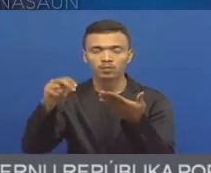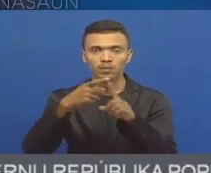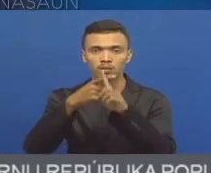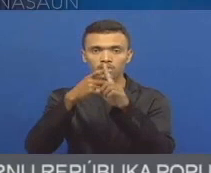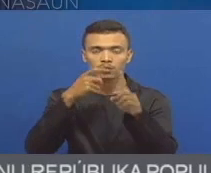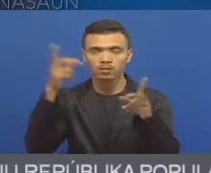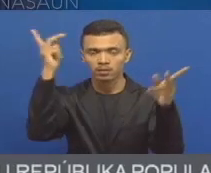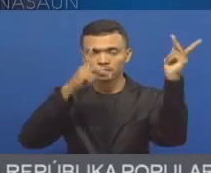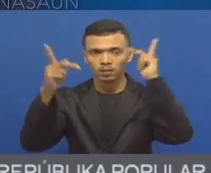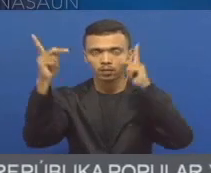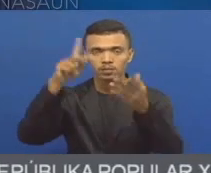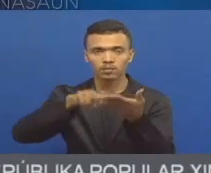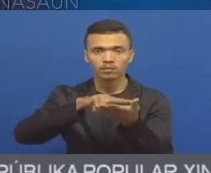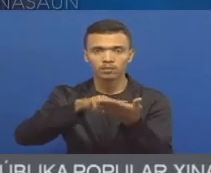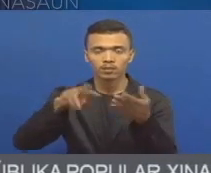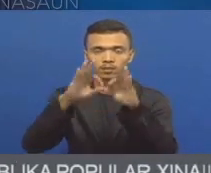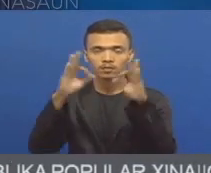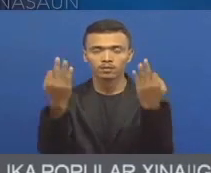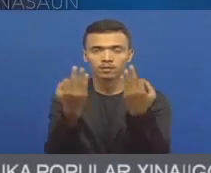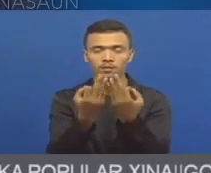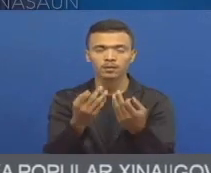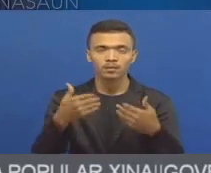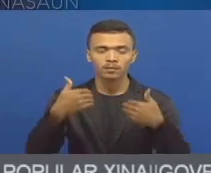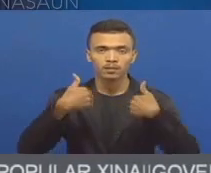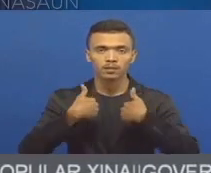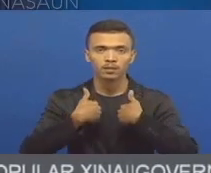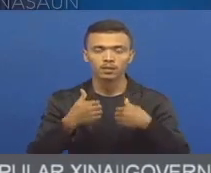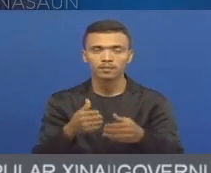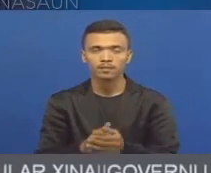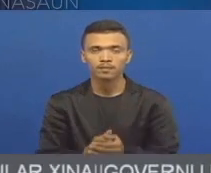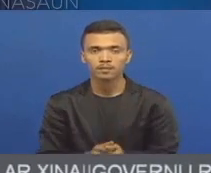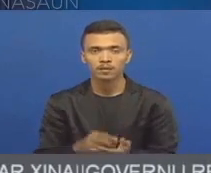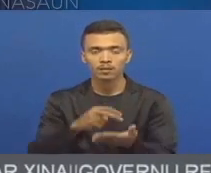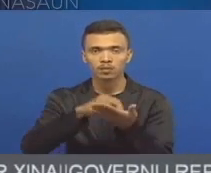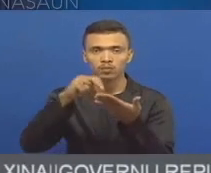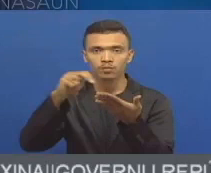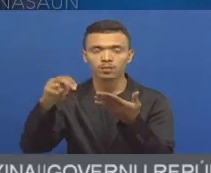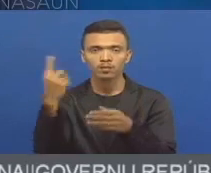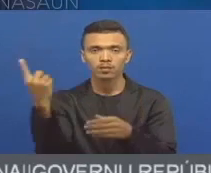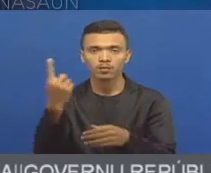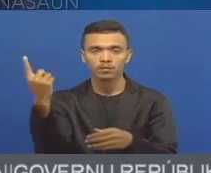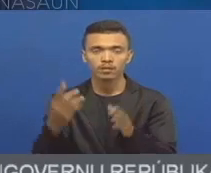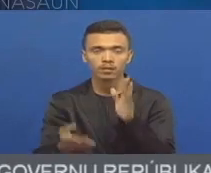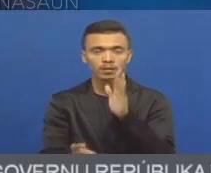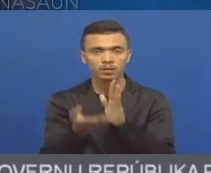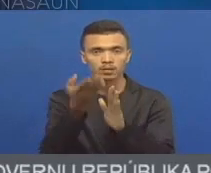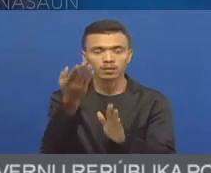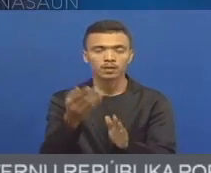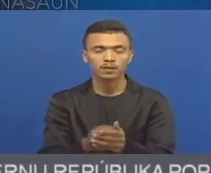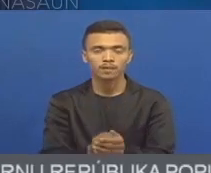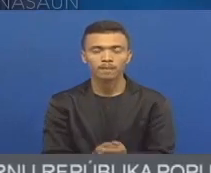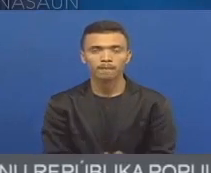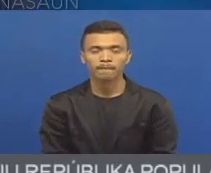kas violencia bazia bazener no beia inclui violencia domestica ne ninya no numru na fatin as se ita bo